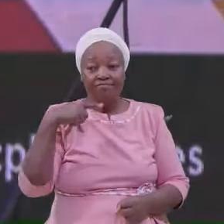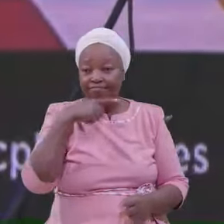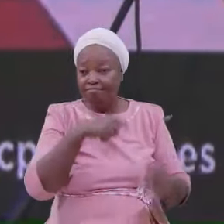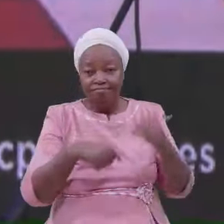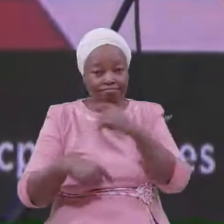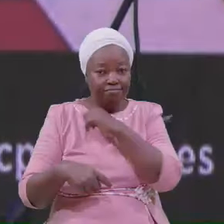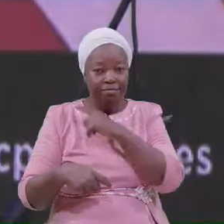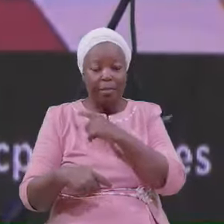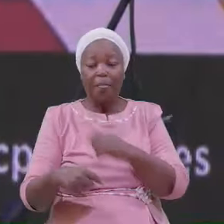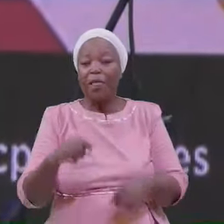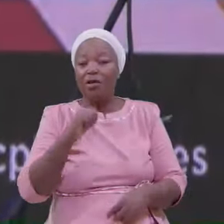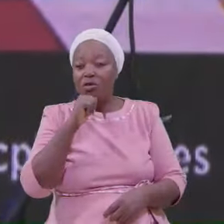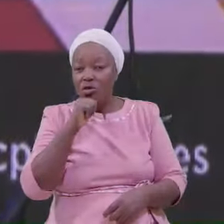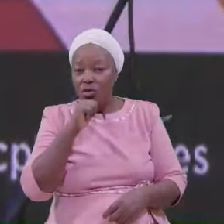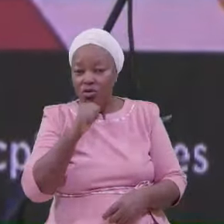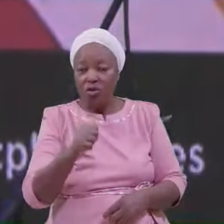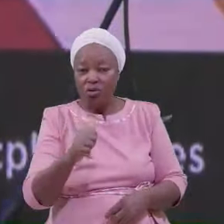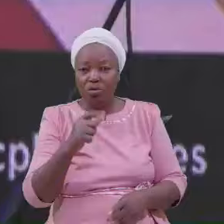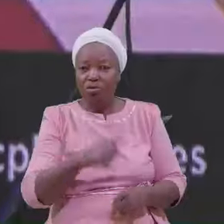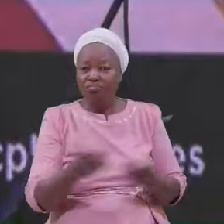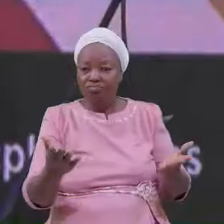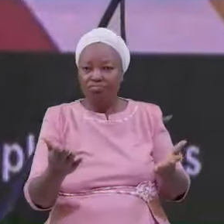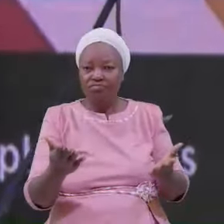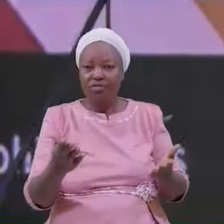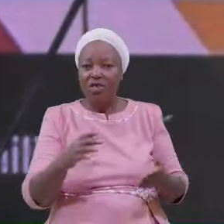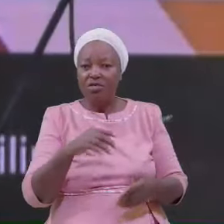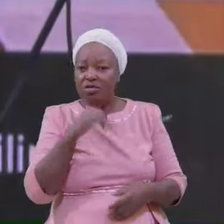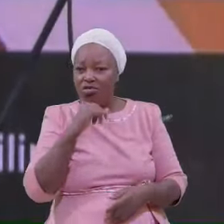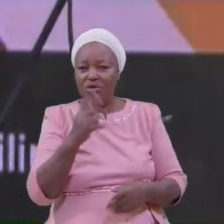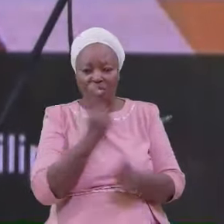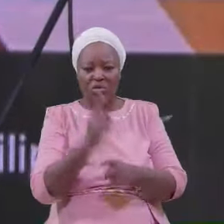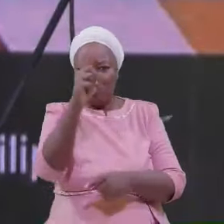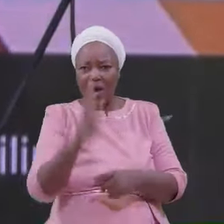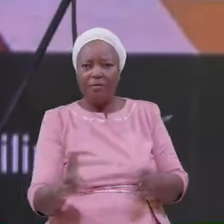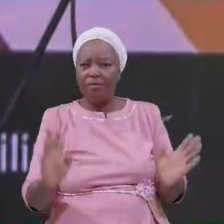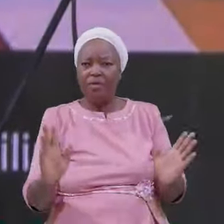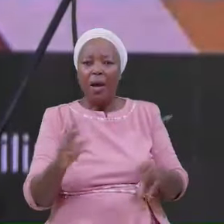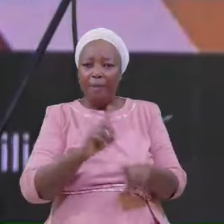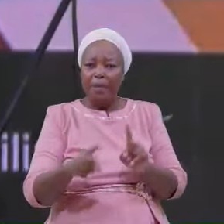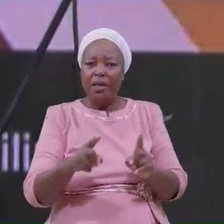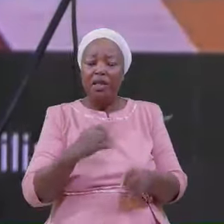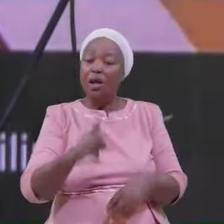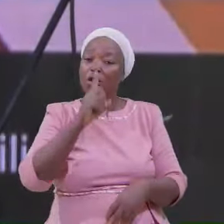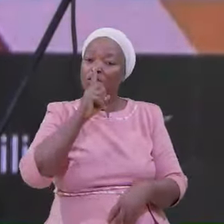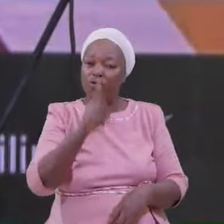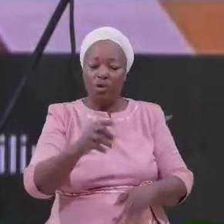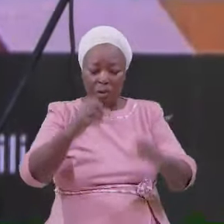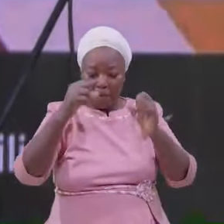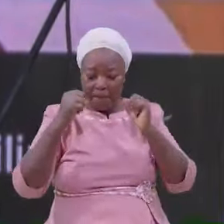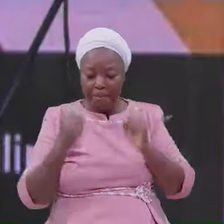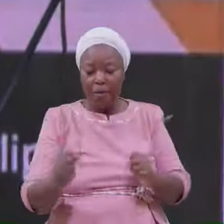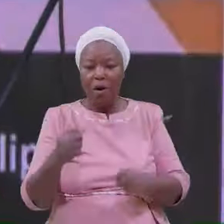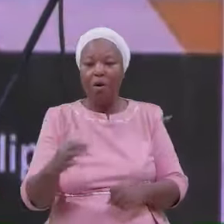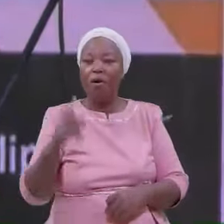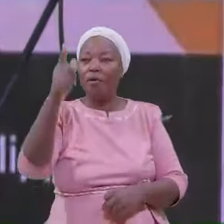Not superficial. Hindi pang mababaw lamang. The genuine power of God that heals. Ito'y